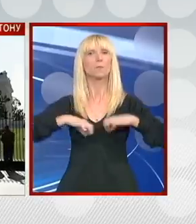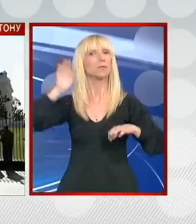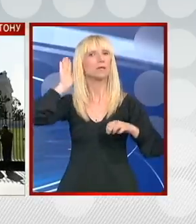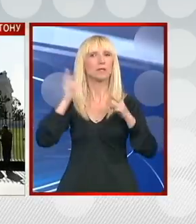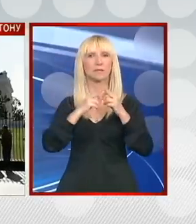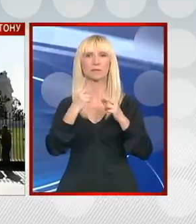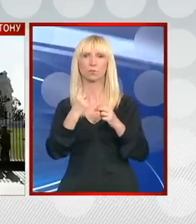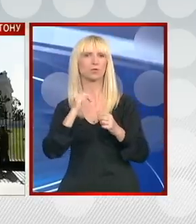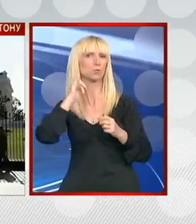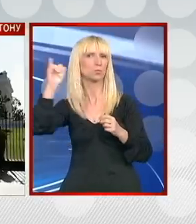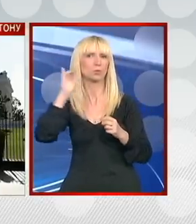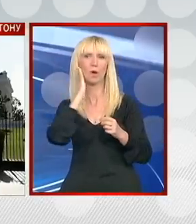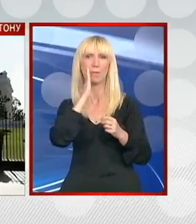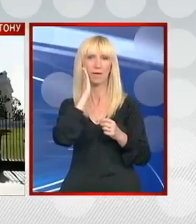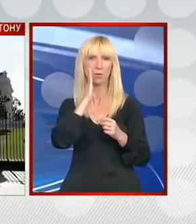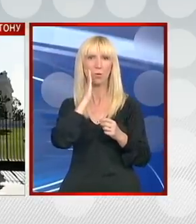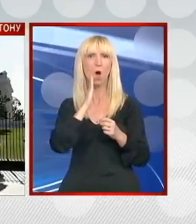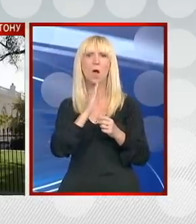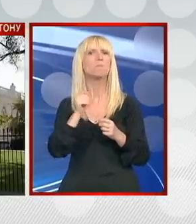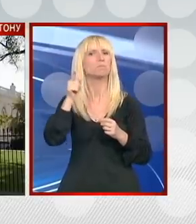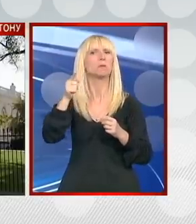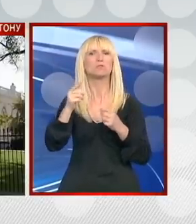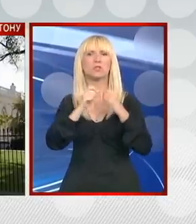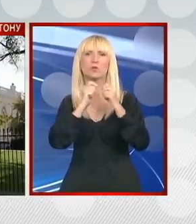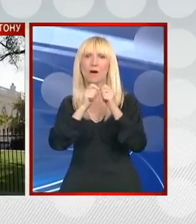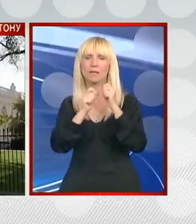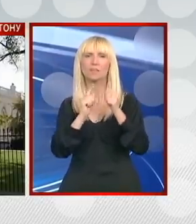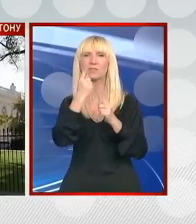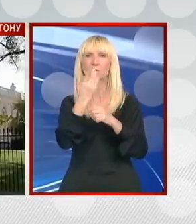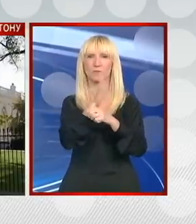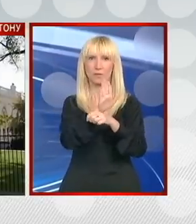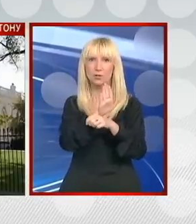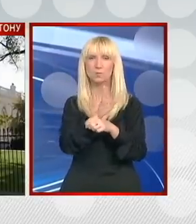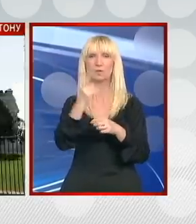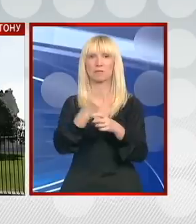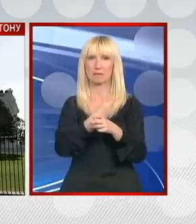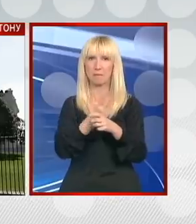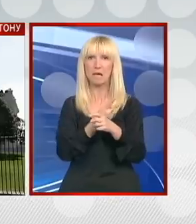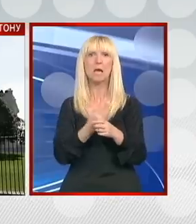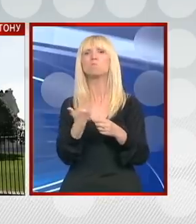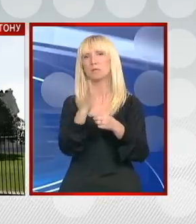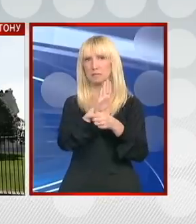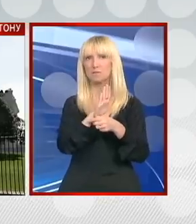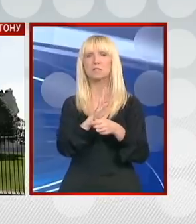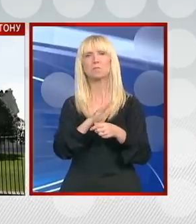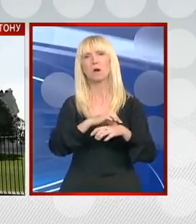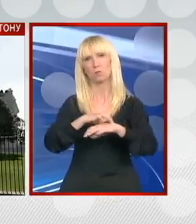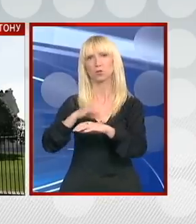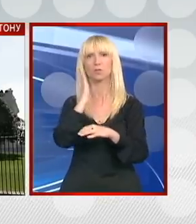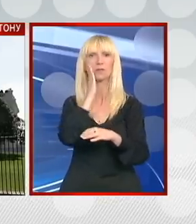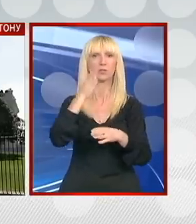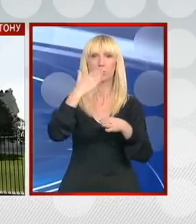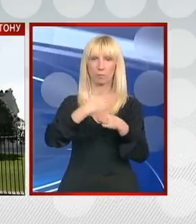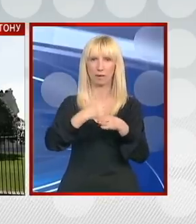Premijer Aleksandar Vučić putuje u Sjedinjene Američke Države, gdje će razgovarati s visokim zvaničnicima te zemlje i predstavnicima vodećih